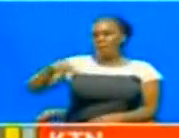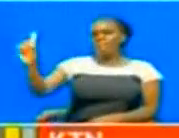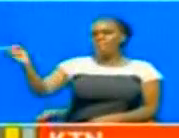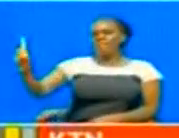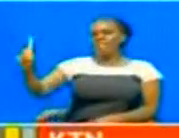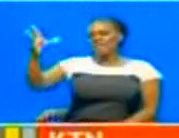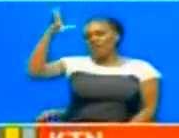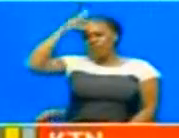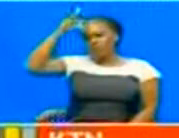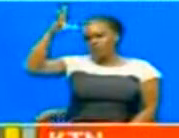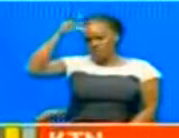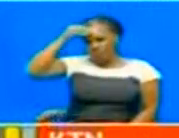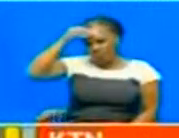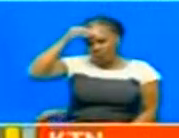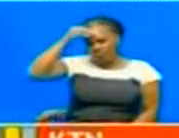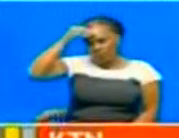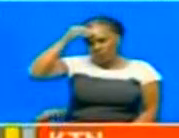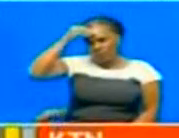elimu Profesa Jacob Kaimenyi